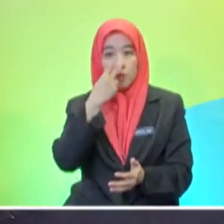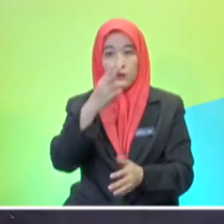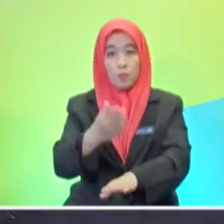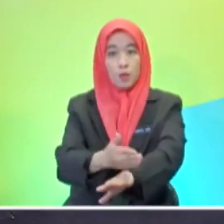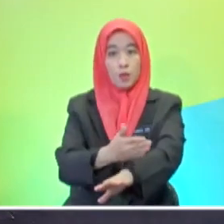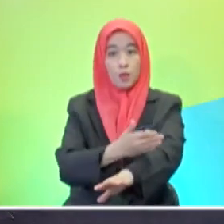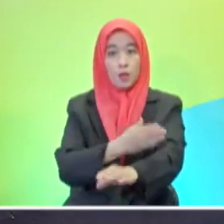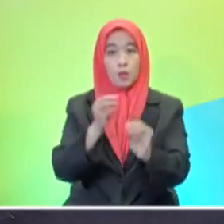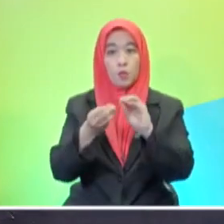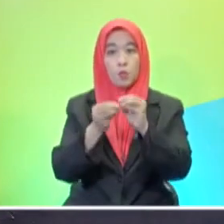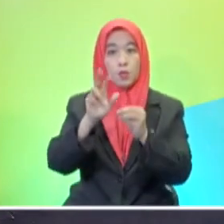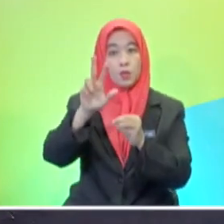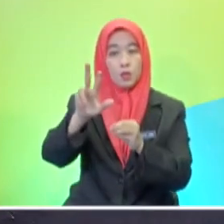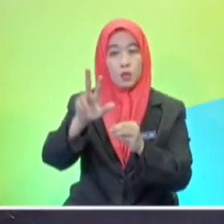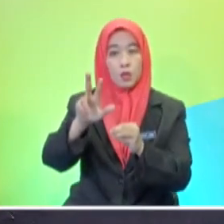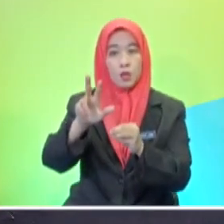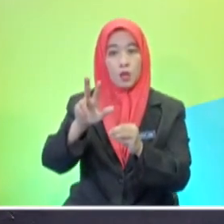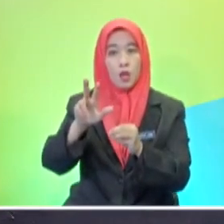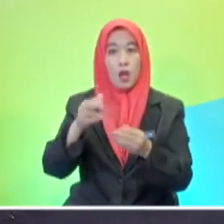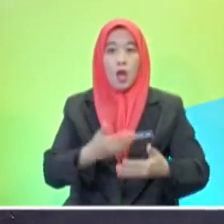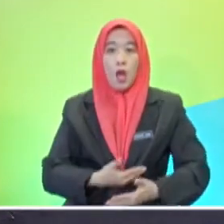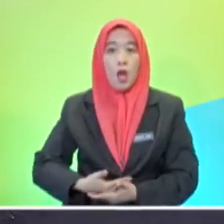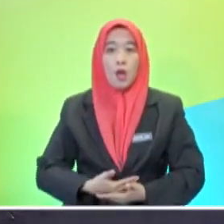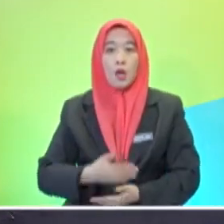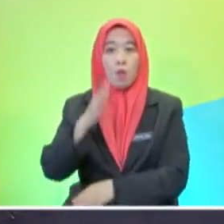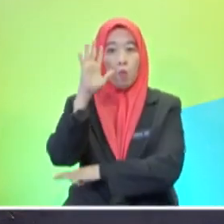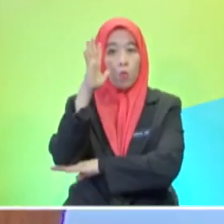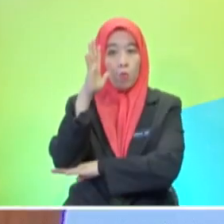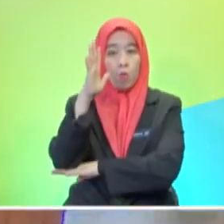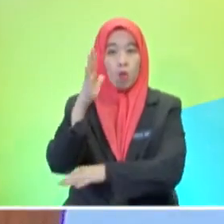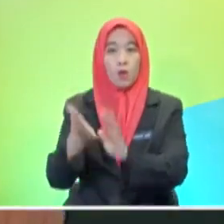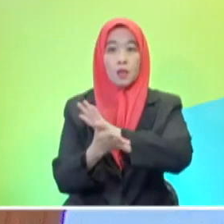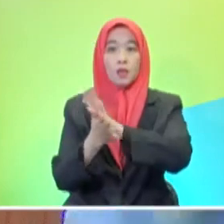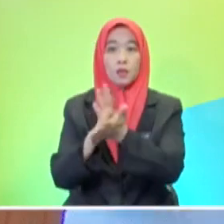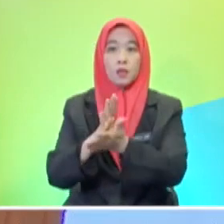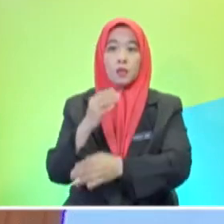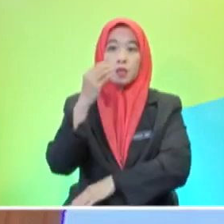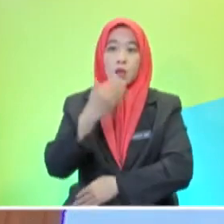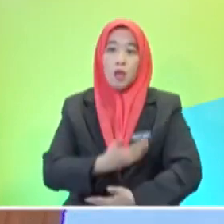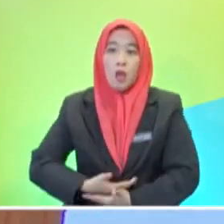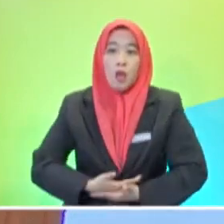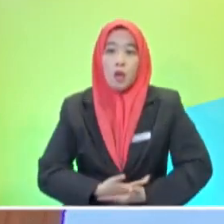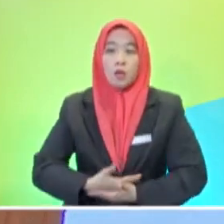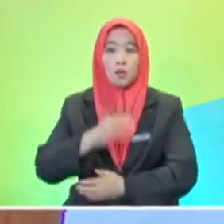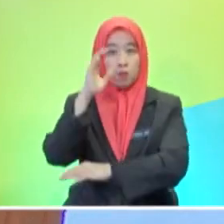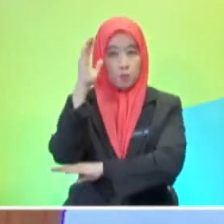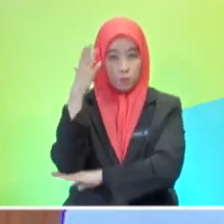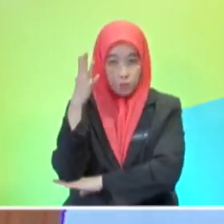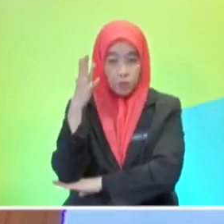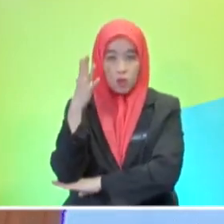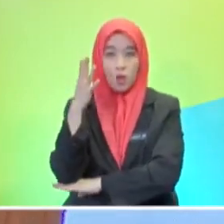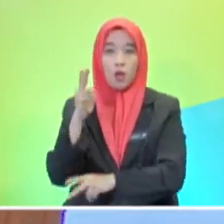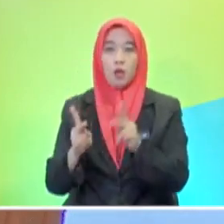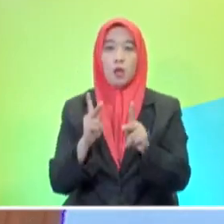tumbesaran yang ketiga, iaitu anak pokok. Itu depan yang tu. Yang ini ya cikgu? Ya. Kalau anak pokok ni